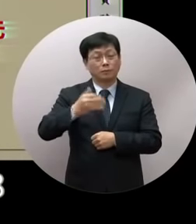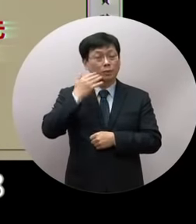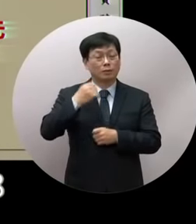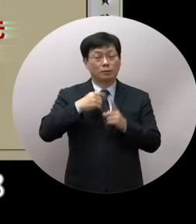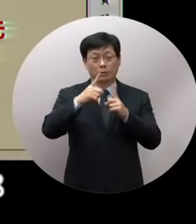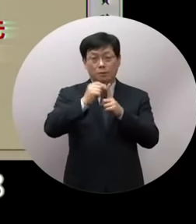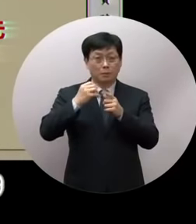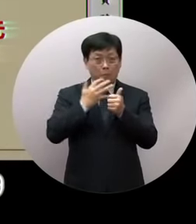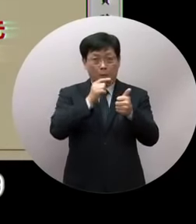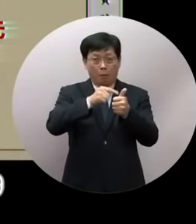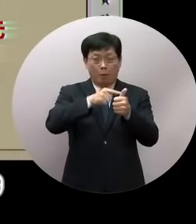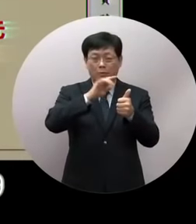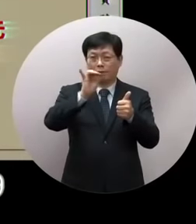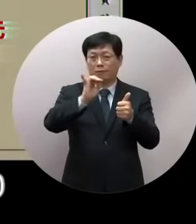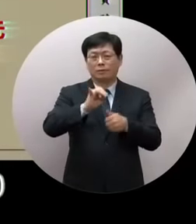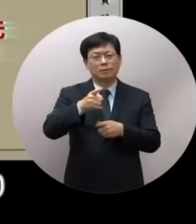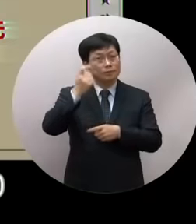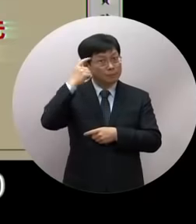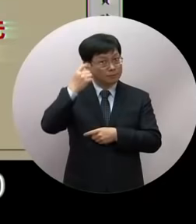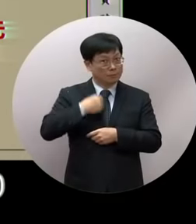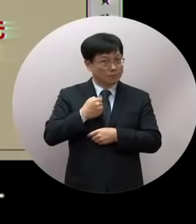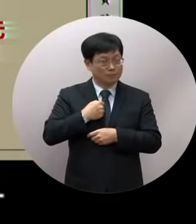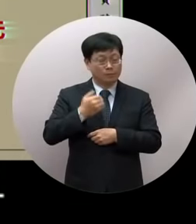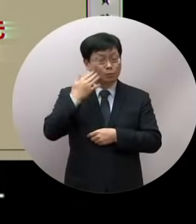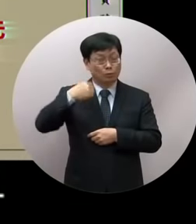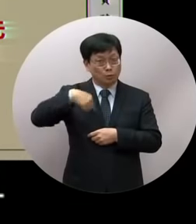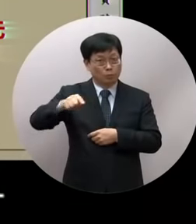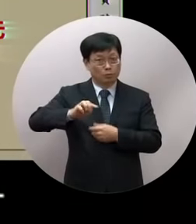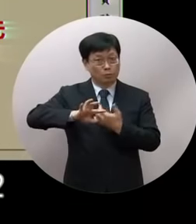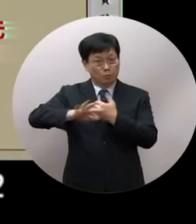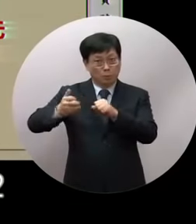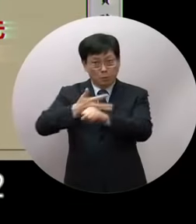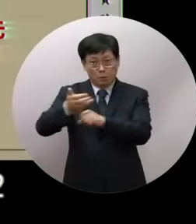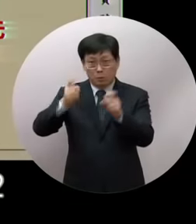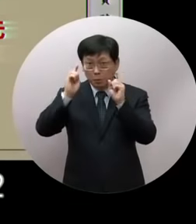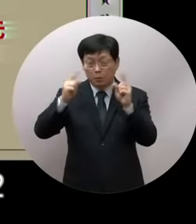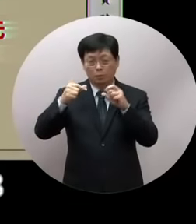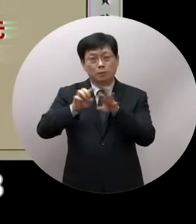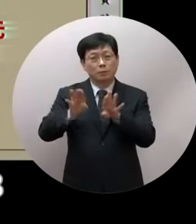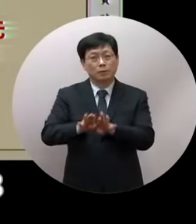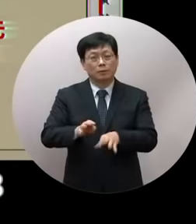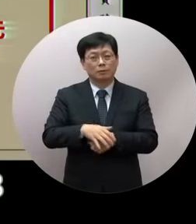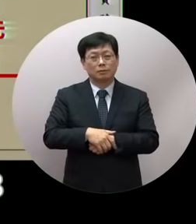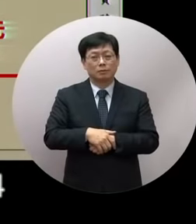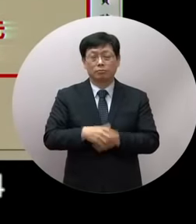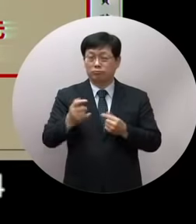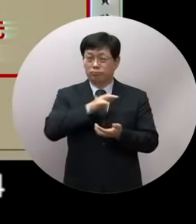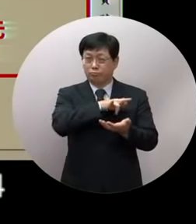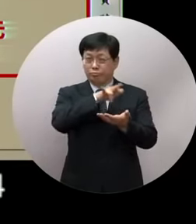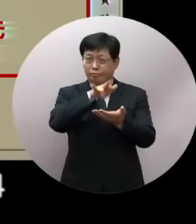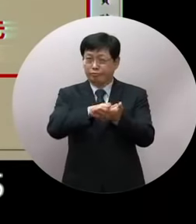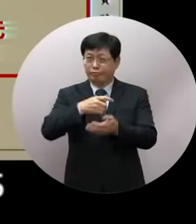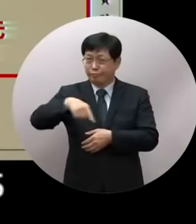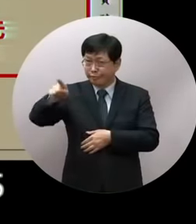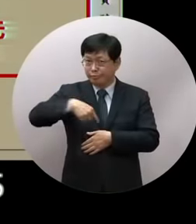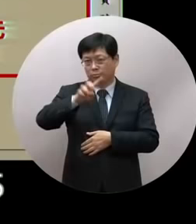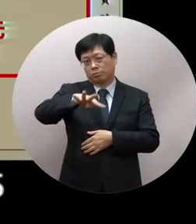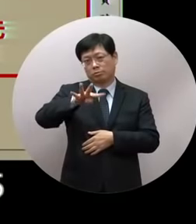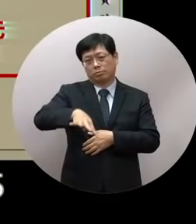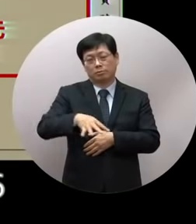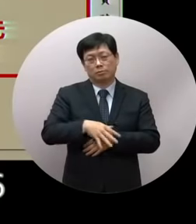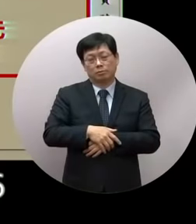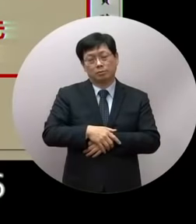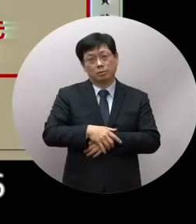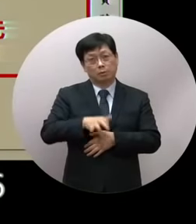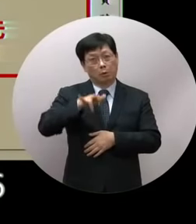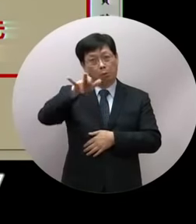导游是1000嘛，我是建议你也知道到如果要到离岛去玩了有一到我们金门去玩的话，光那个飞机票来回都四千块啊，